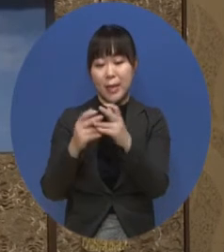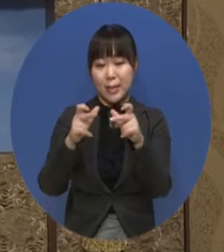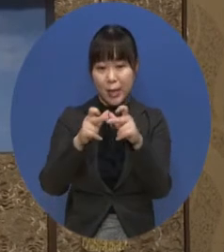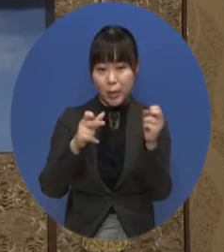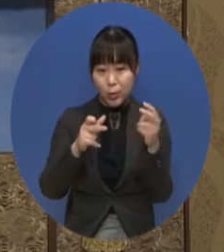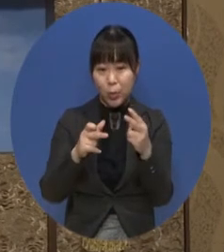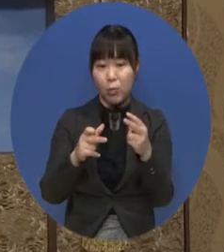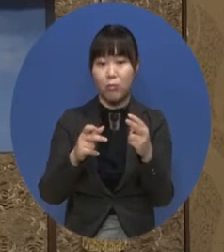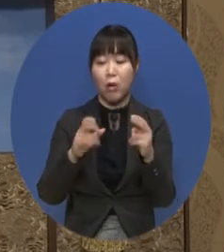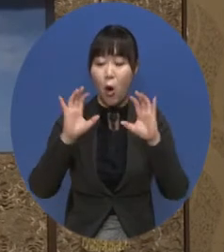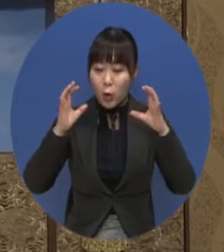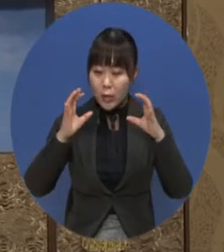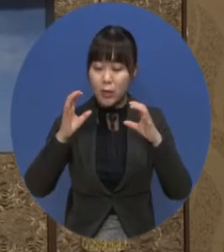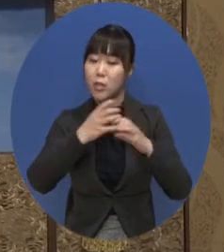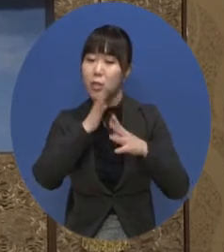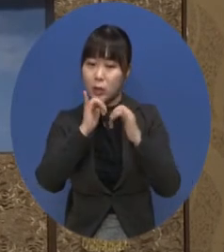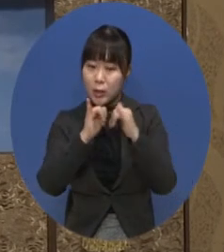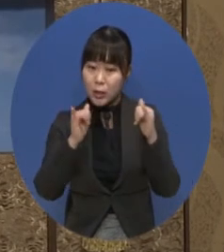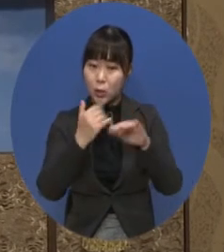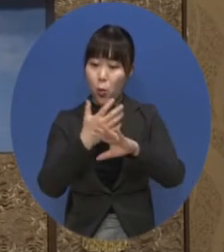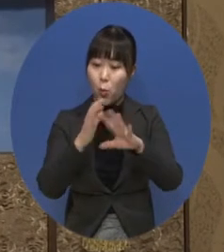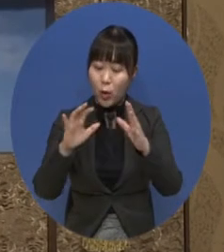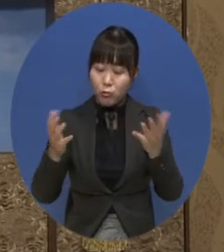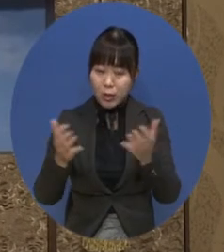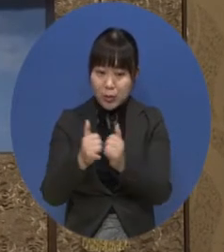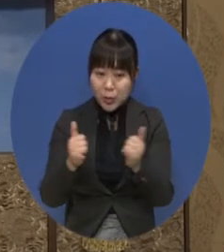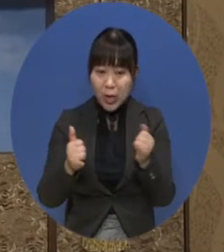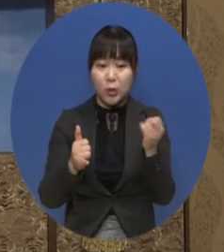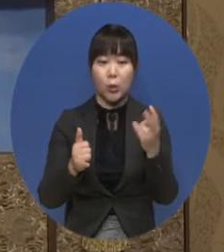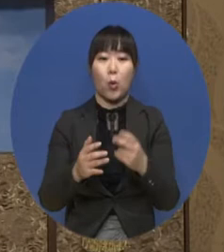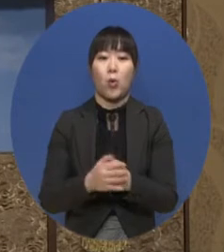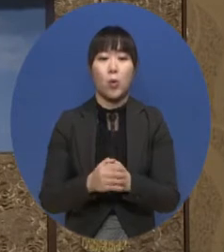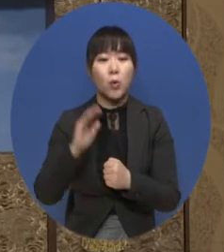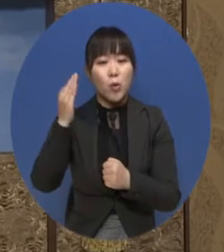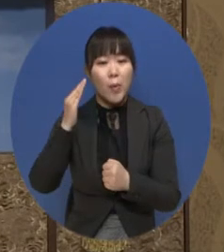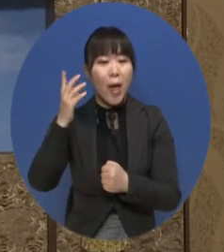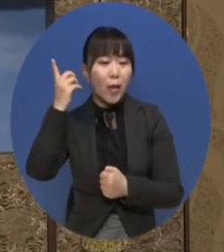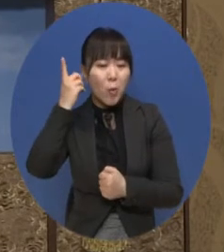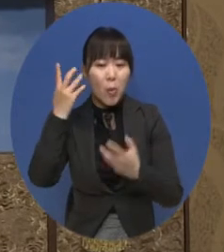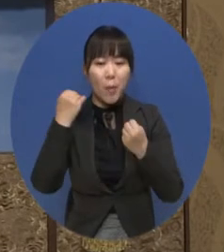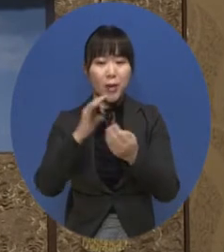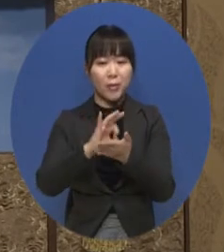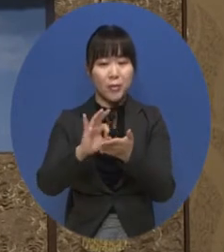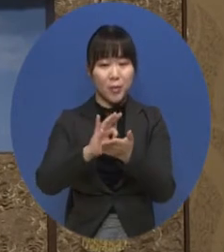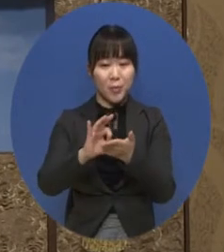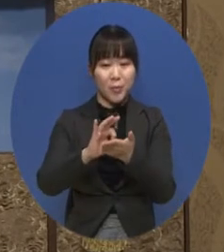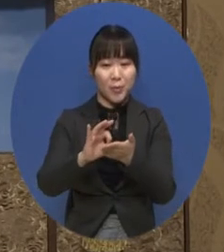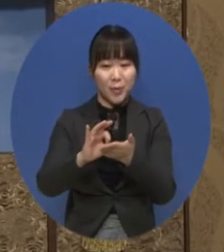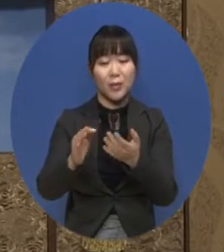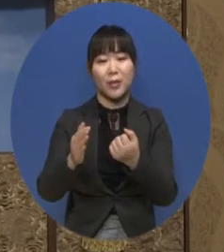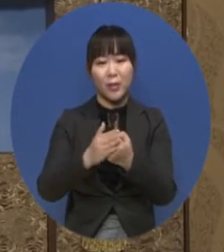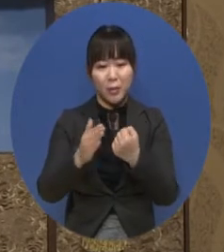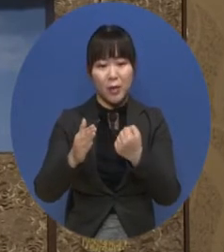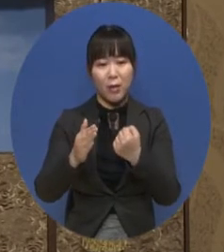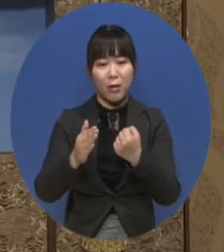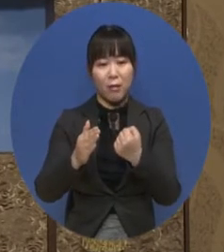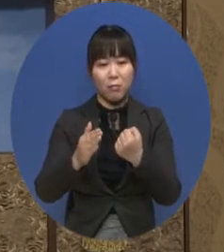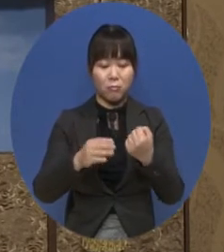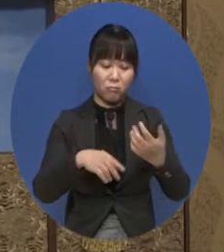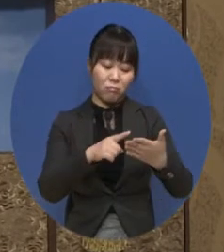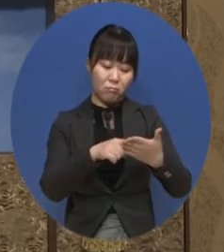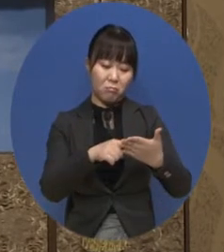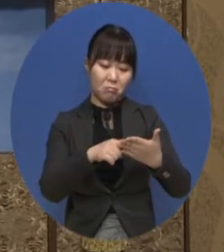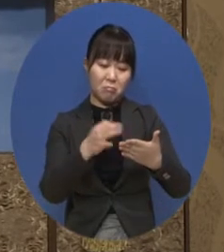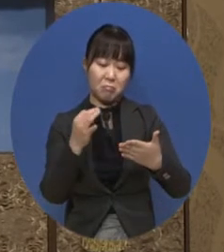아니라 뭐 어린이, 어르신, 외국인 근로자 그리고 요새는 이제 휴대폰 사용을 많이 하다 보니까 난독증이 있는